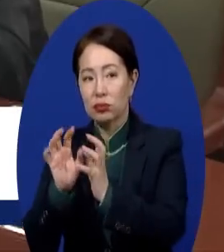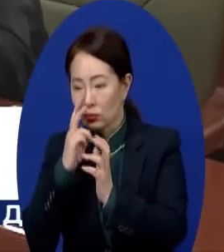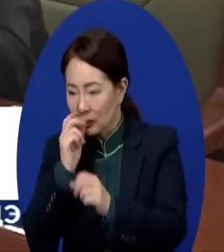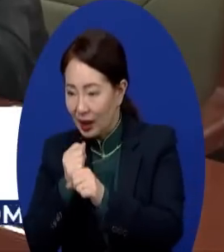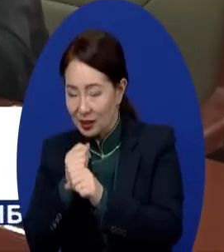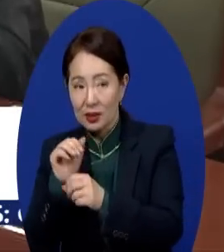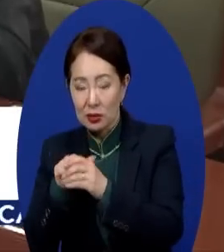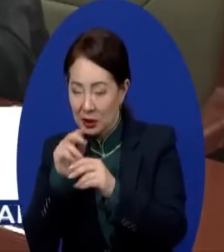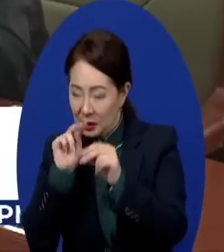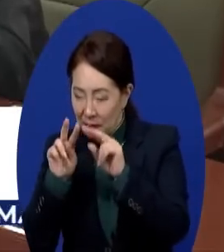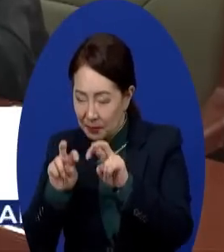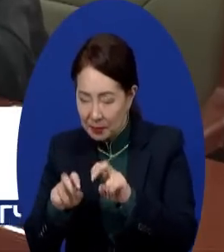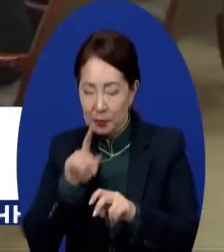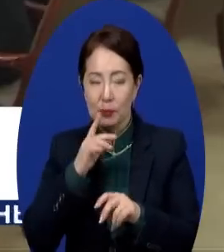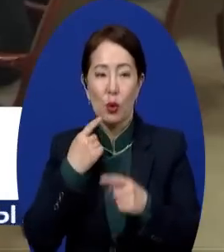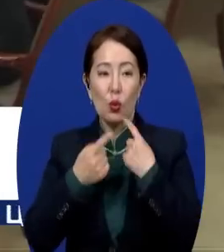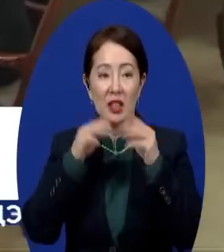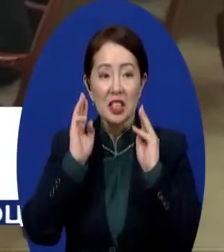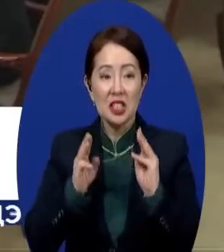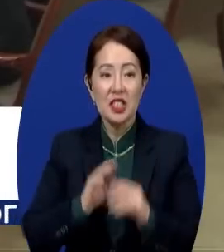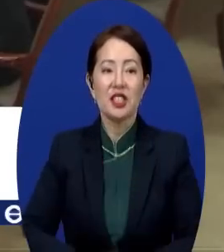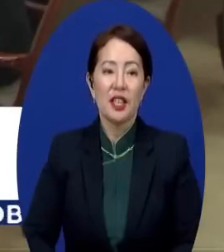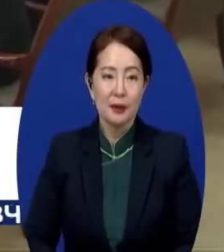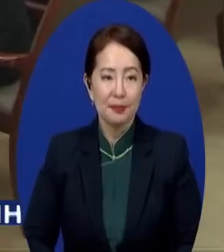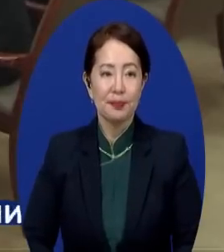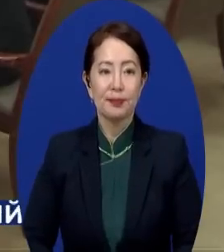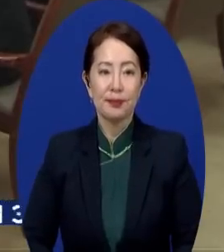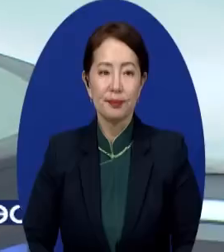хийхээ өнөөдрийн банкны хорооны хурлаар шийдвэрлэлээ.